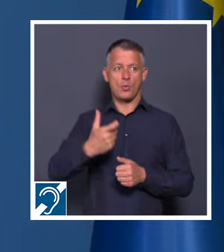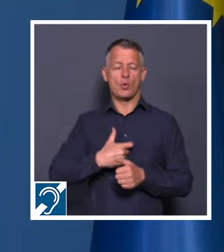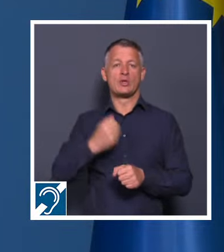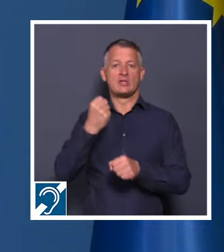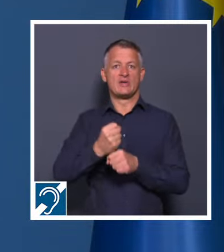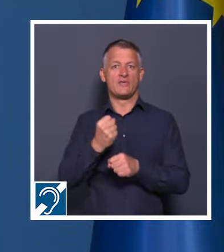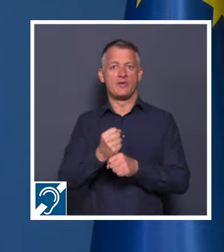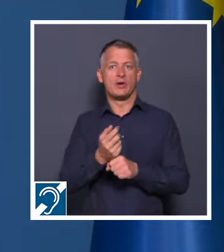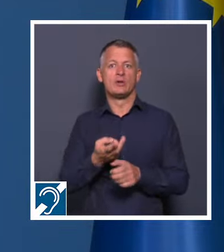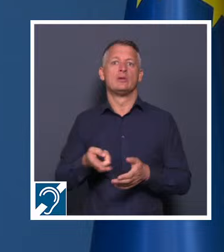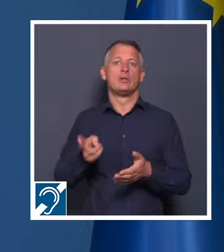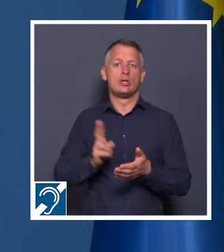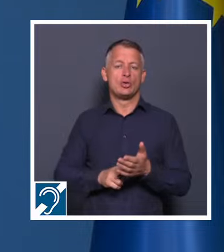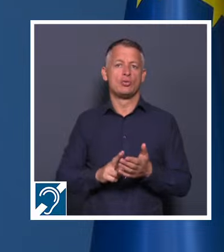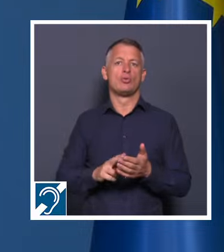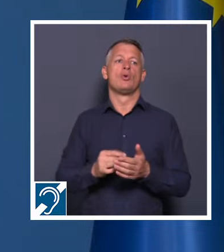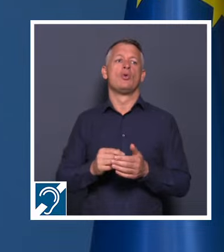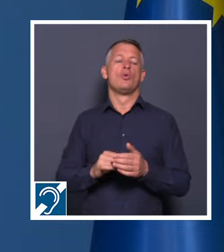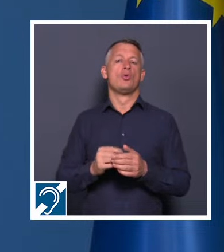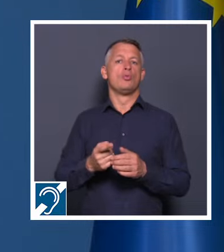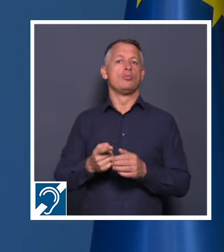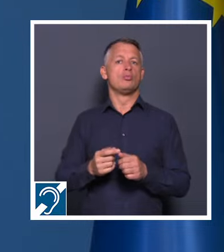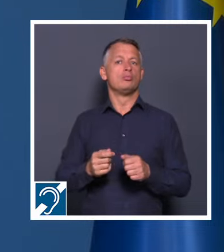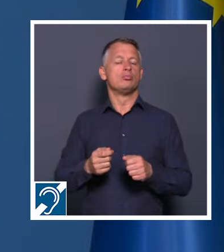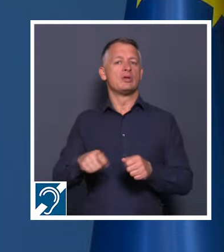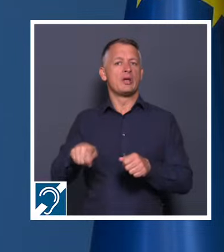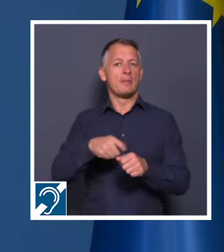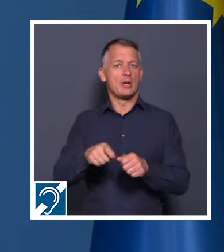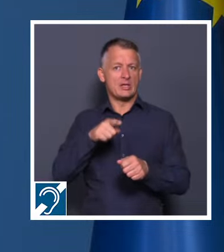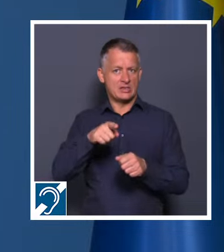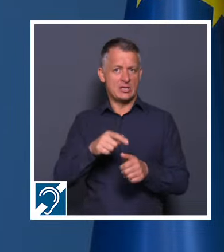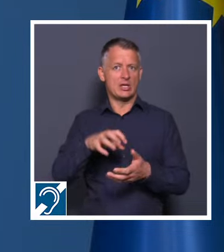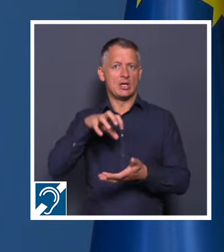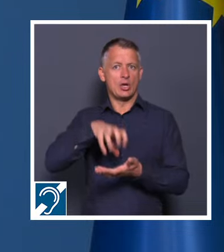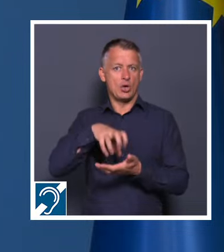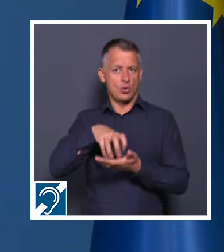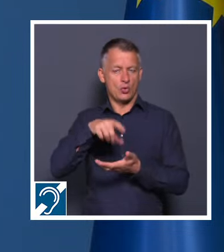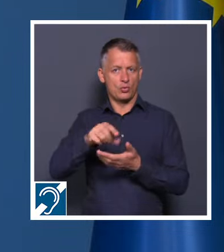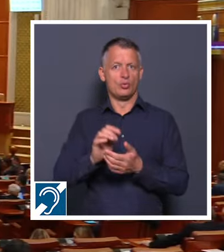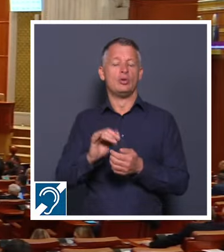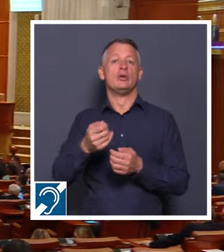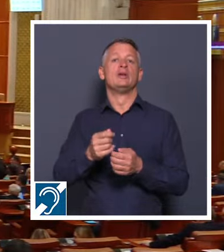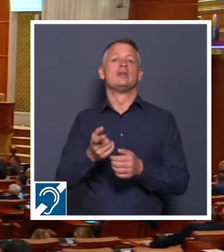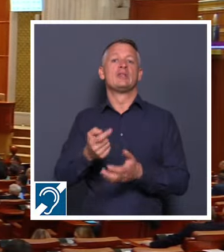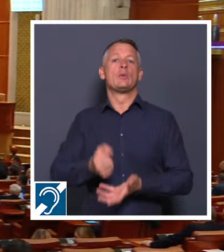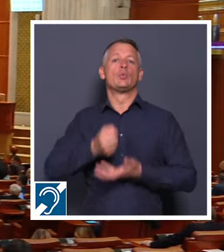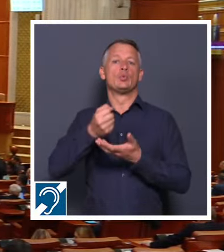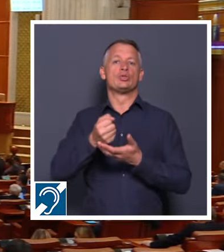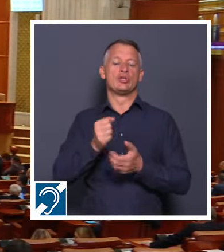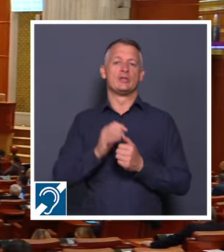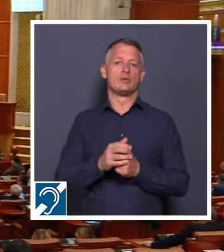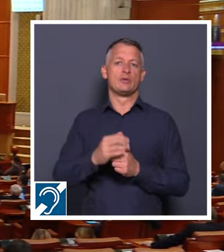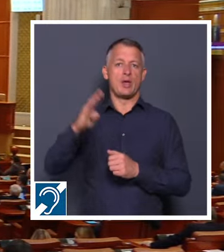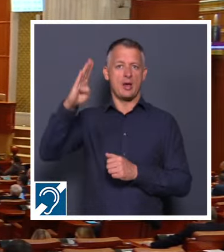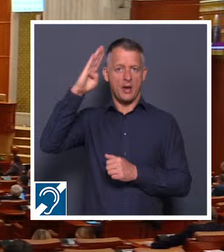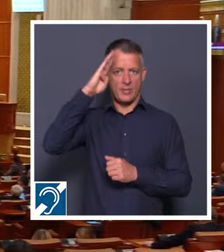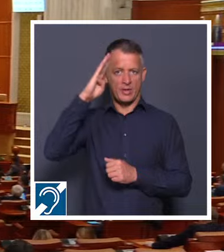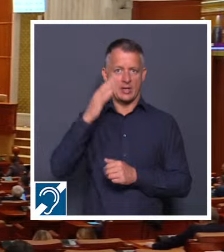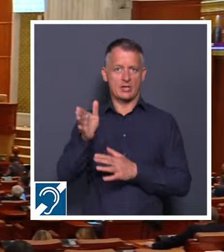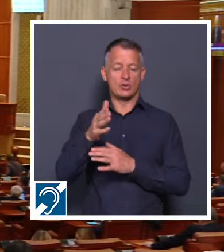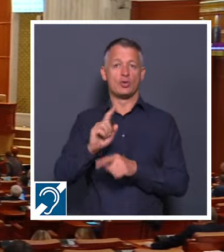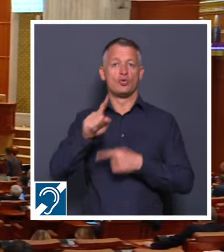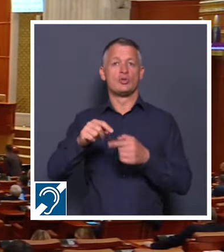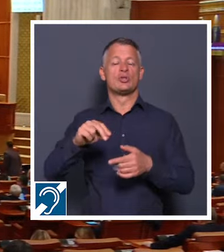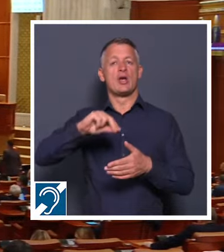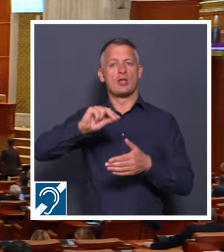apărare Sol-Air a țării din bugetul alocat Ministerului Apărării Naționale. După ce este adoptat de Camera Deputaților